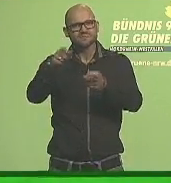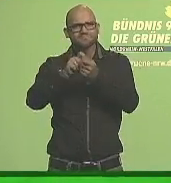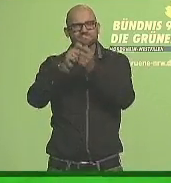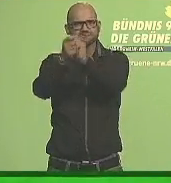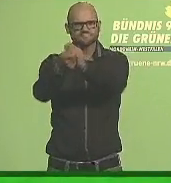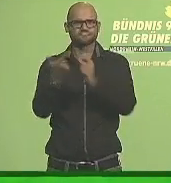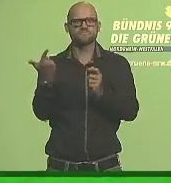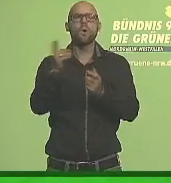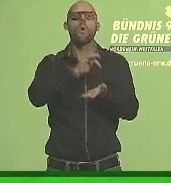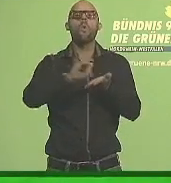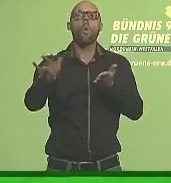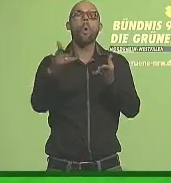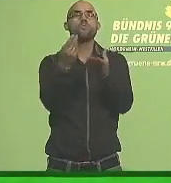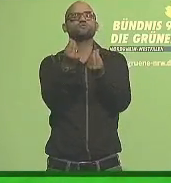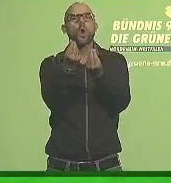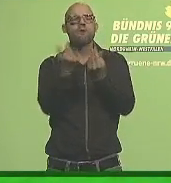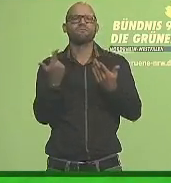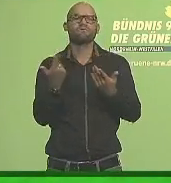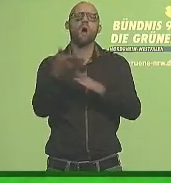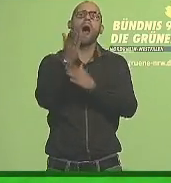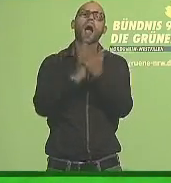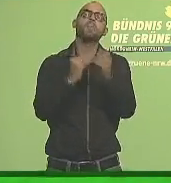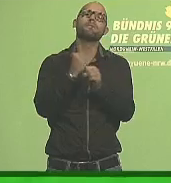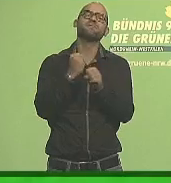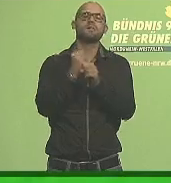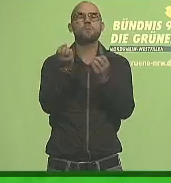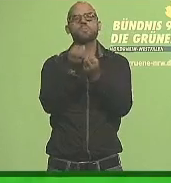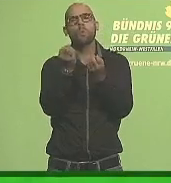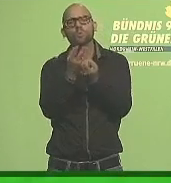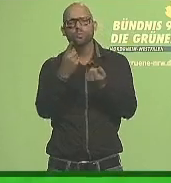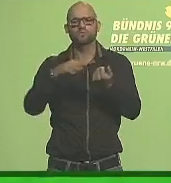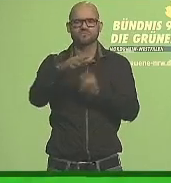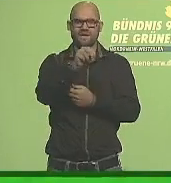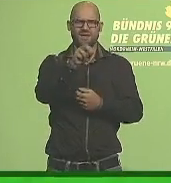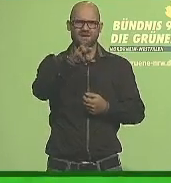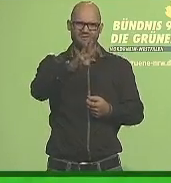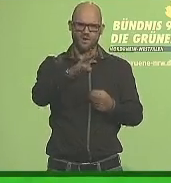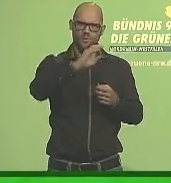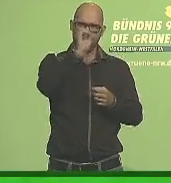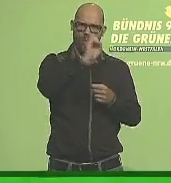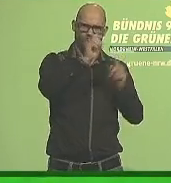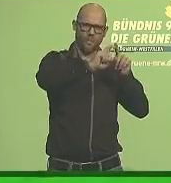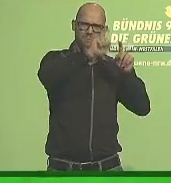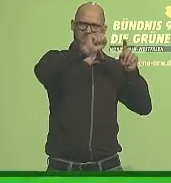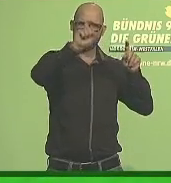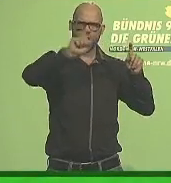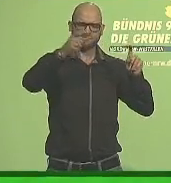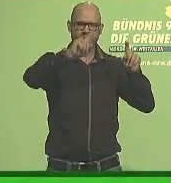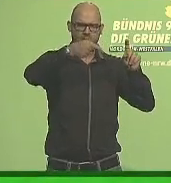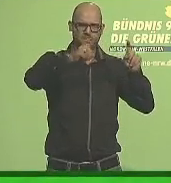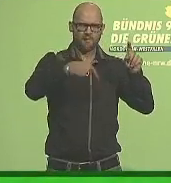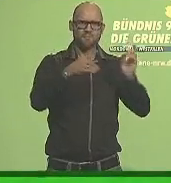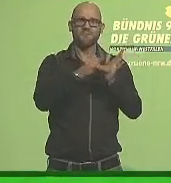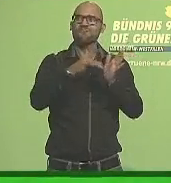von Rohstoffen und Halbfertigprodukten in der NRW-Ökobilanz dann nicht mehr auftauchen.